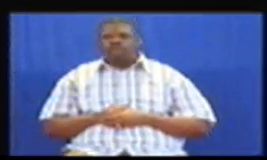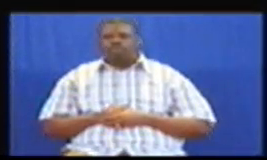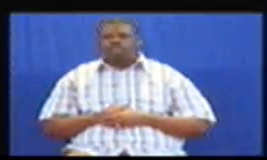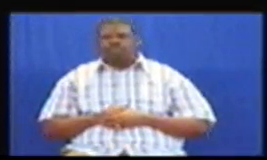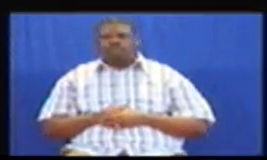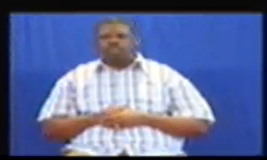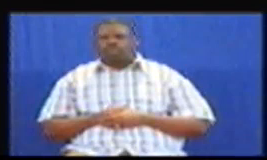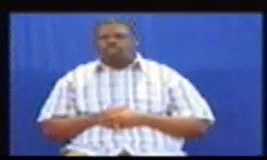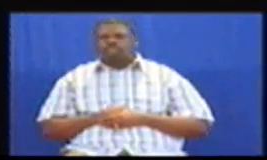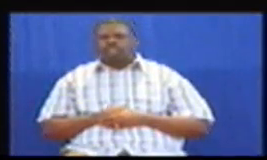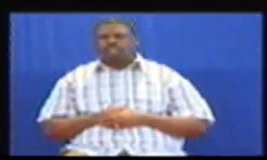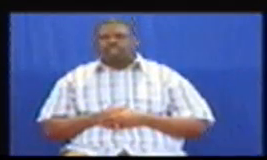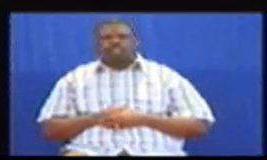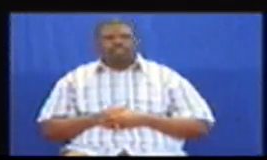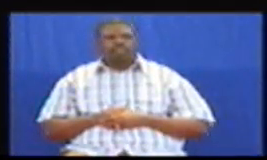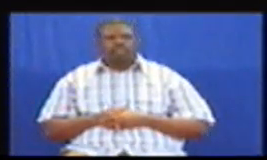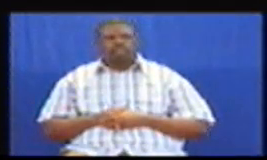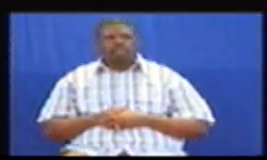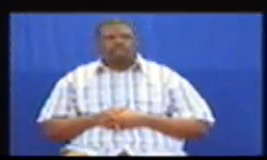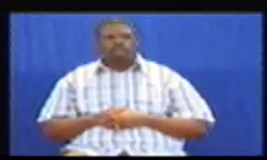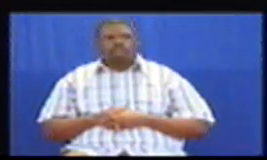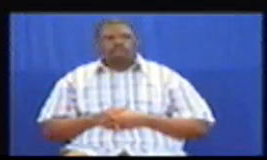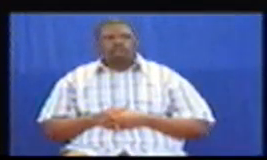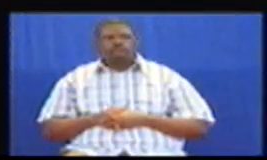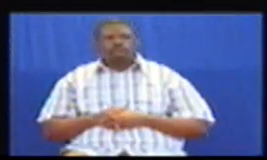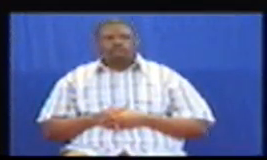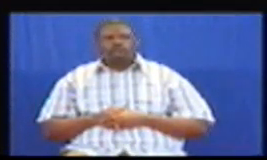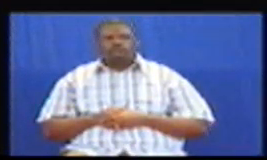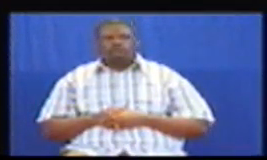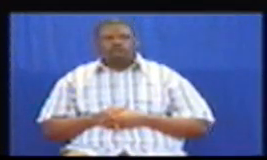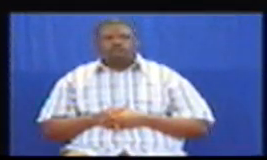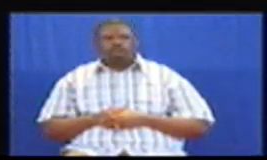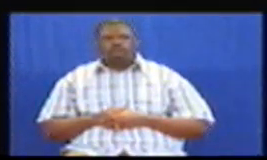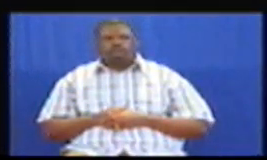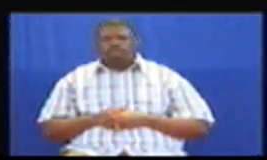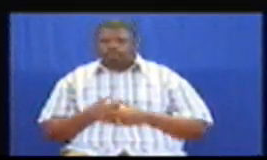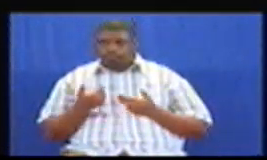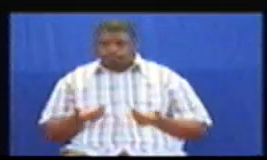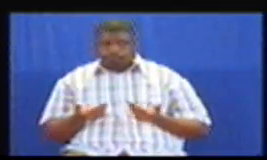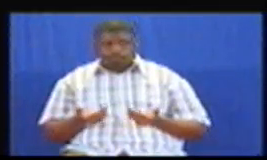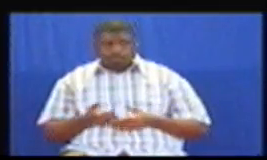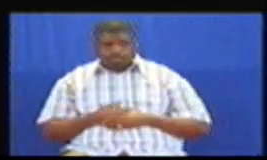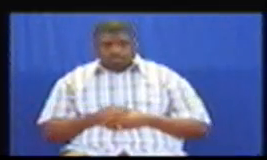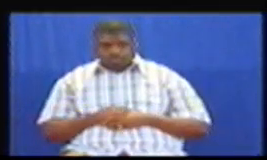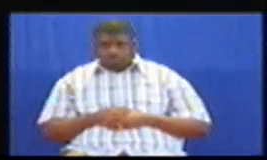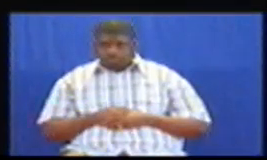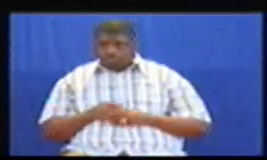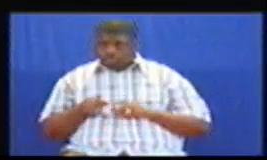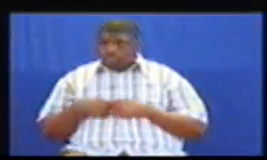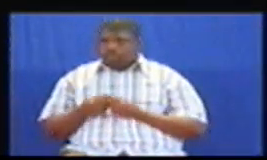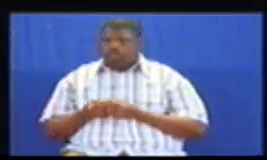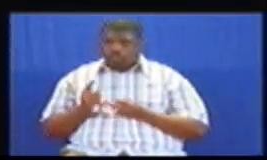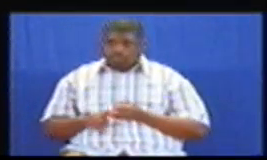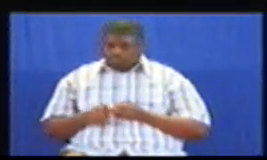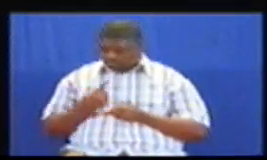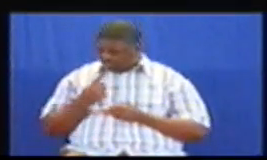ni wazi na swala la mrundikano wa kesi na mrundikano wa mahabusu. Lakini kuna kitu kimoja